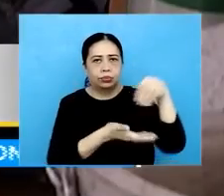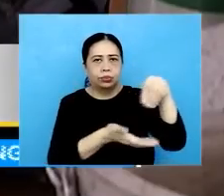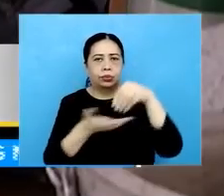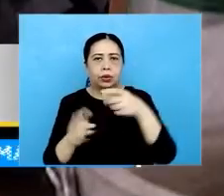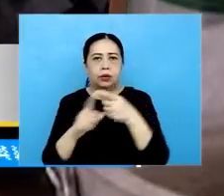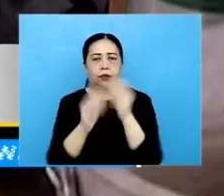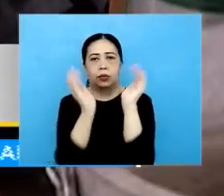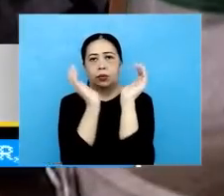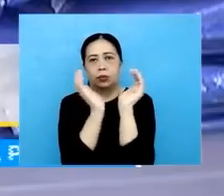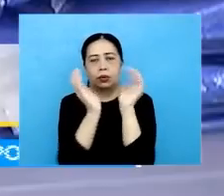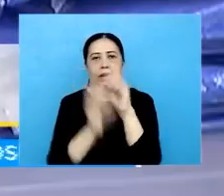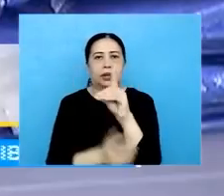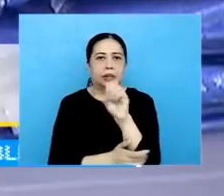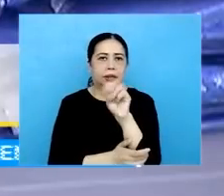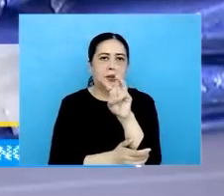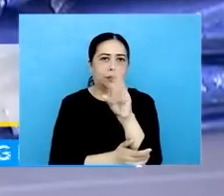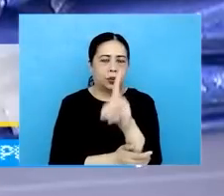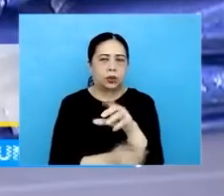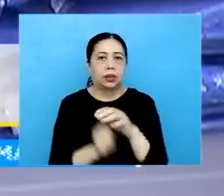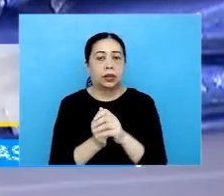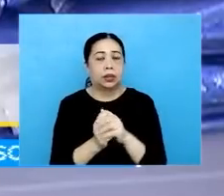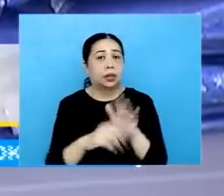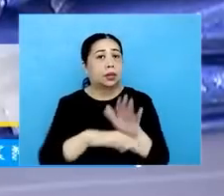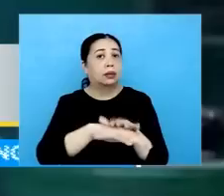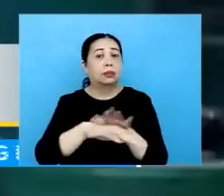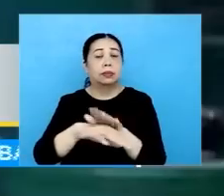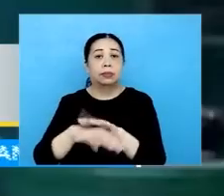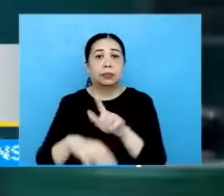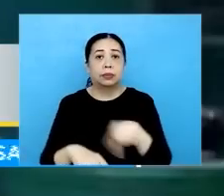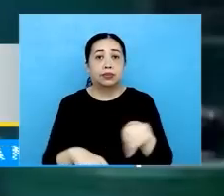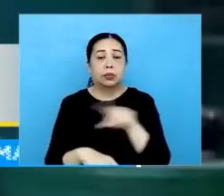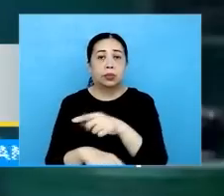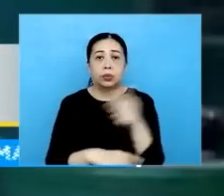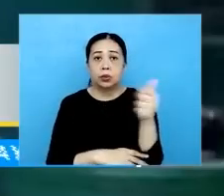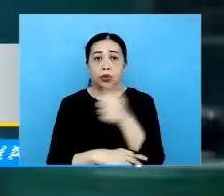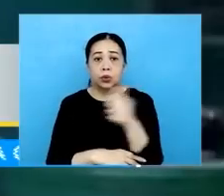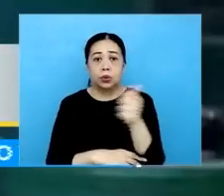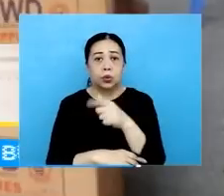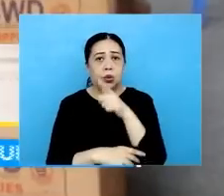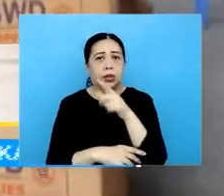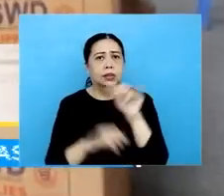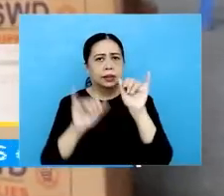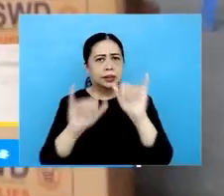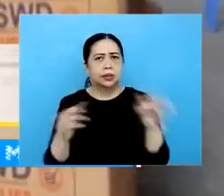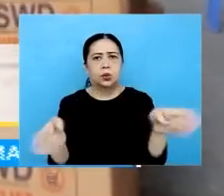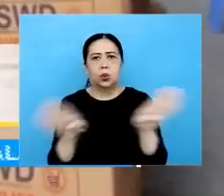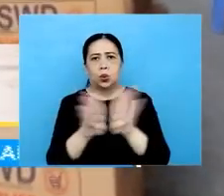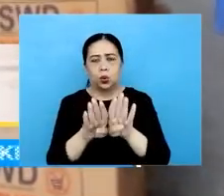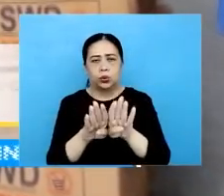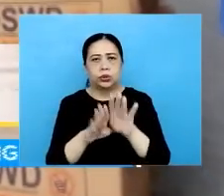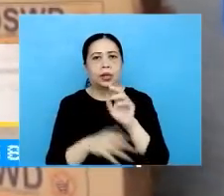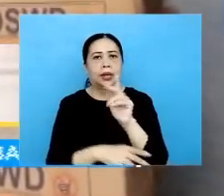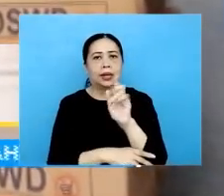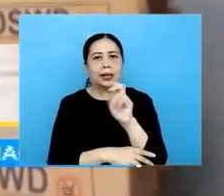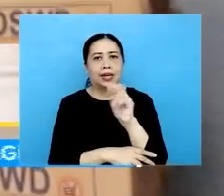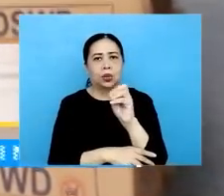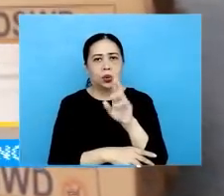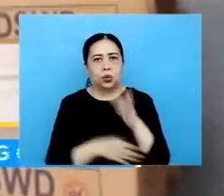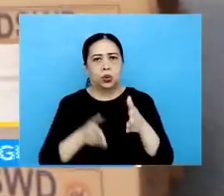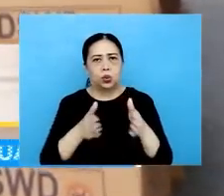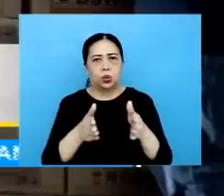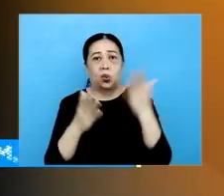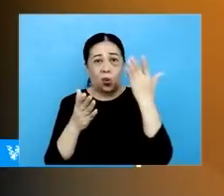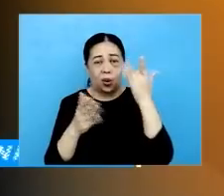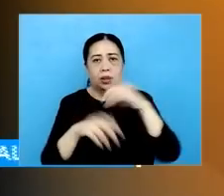Social Welfare and Development. Abiso naman po sa mga motorista na nanatiling sarado ang Cannon Road, tapos gumuho